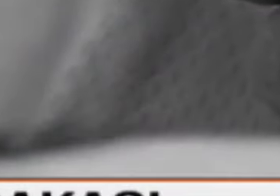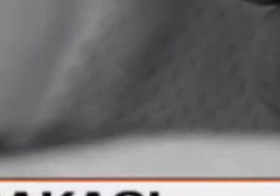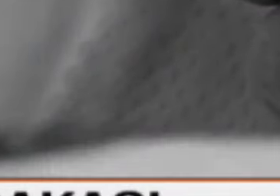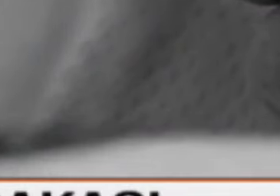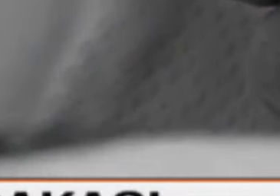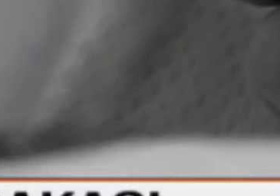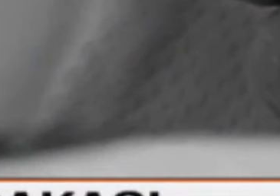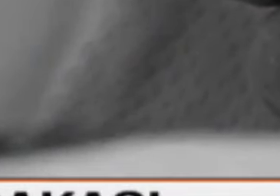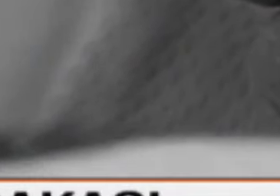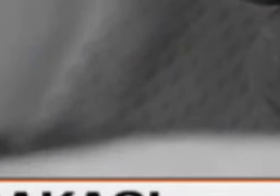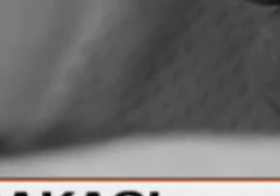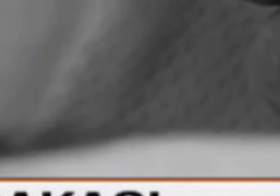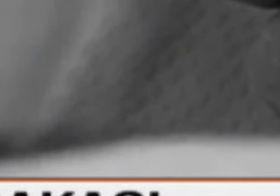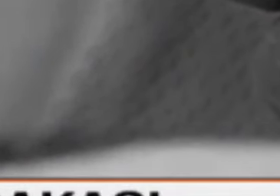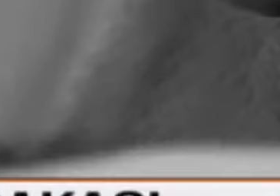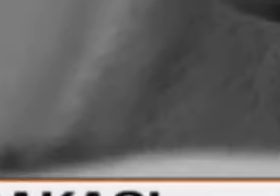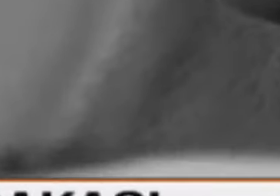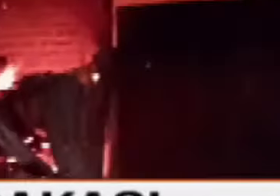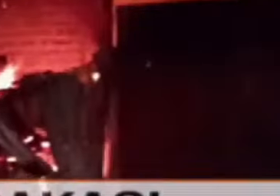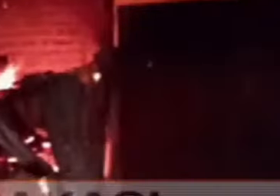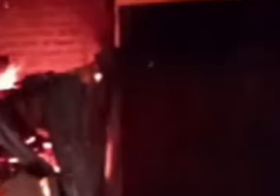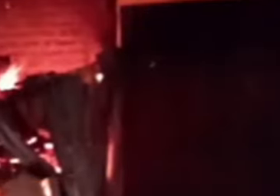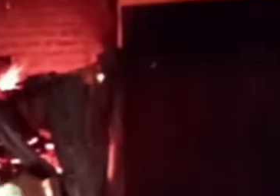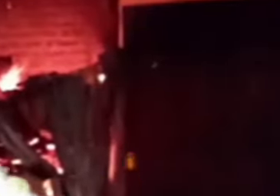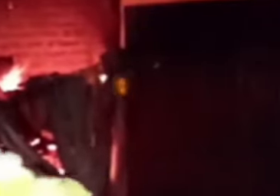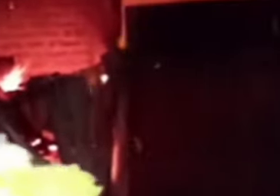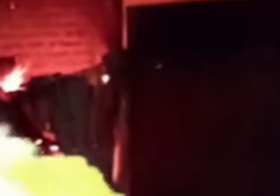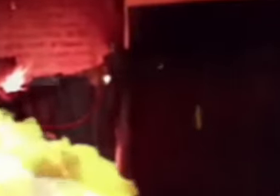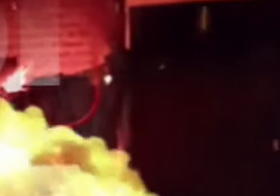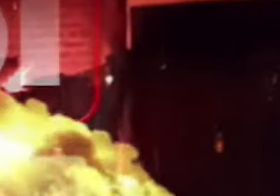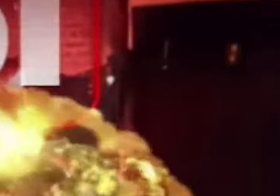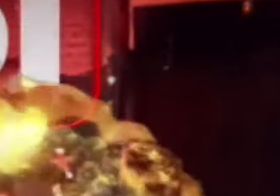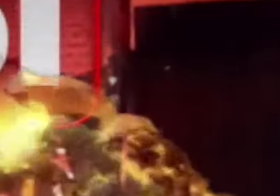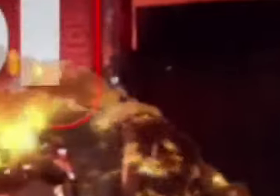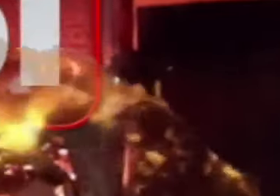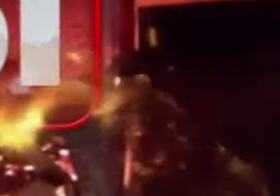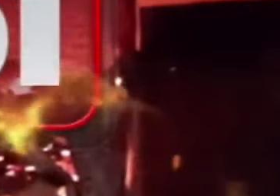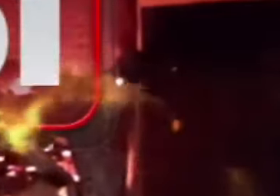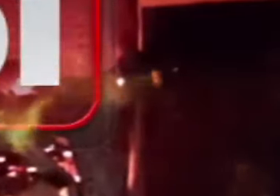Francis, KTN News, Nairobi.